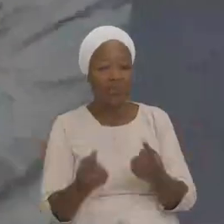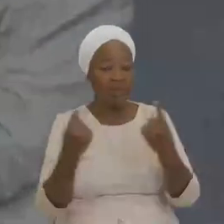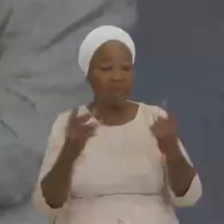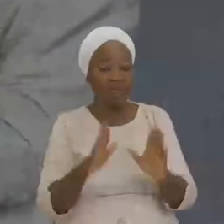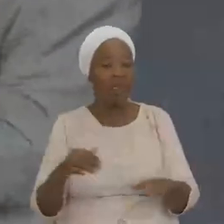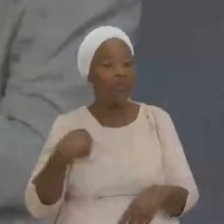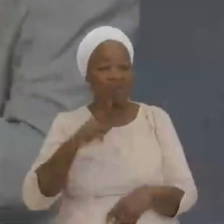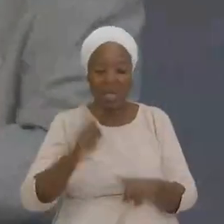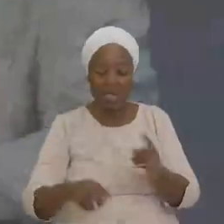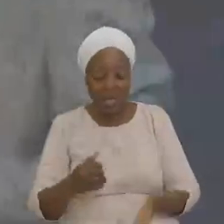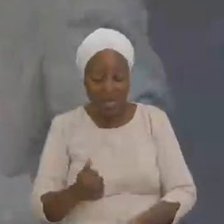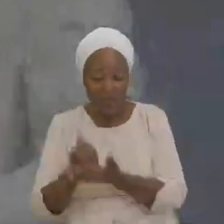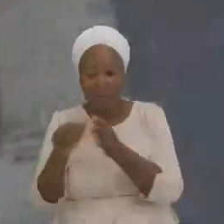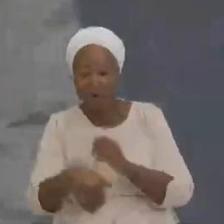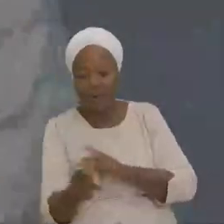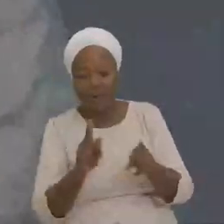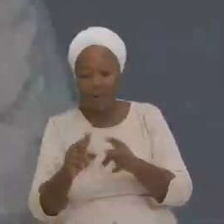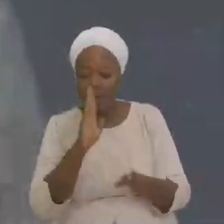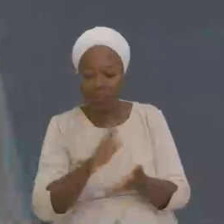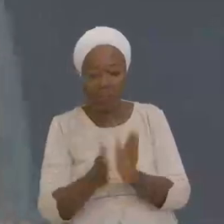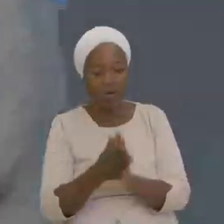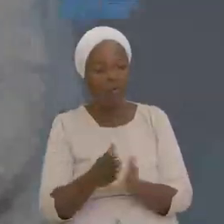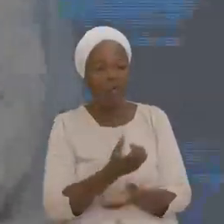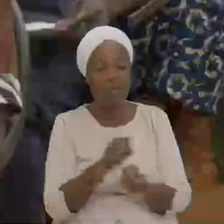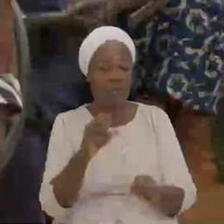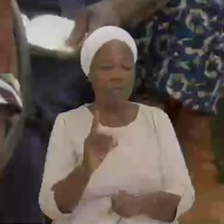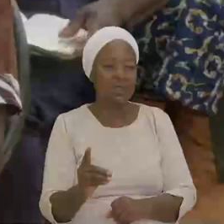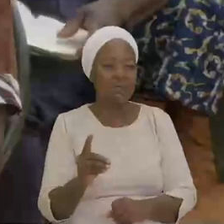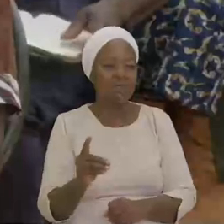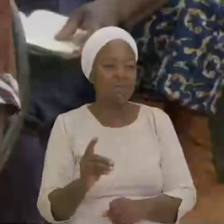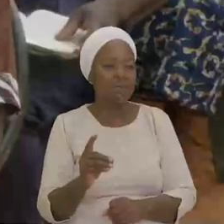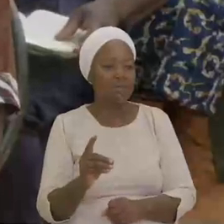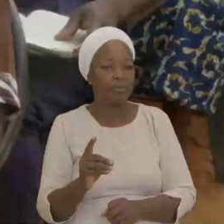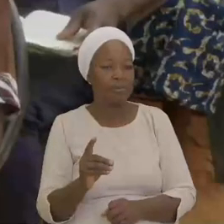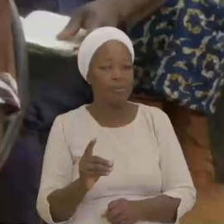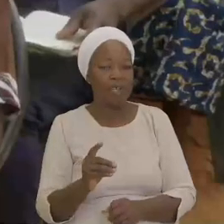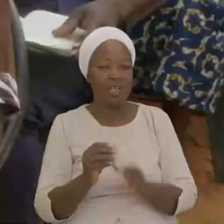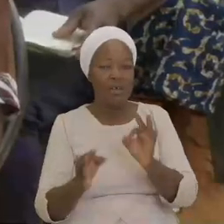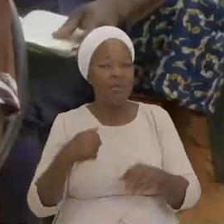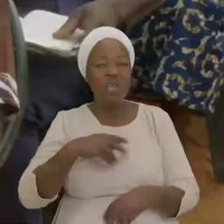autres. Si nous sommes pécheurs, nous ne pouvons pas aider les autres dans le péché.